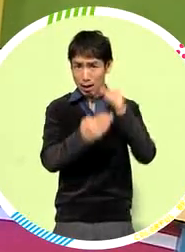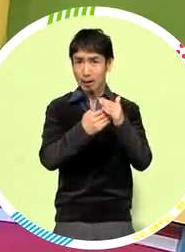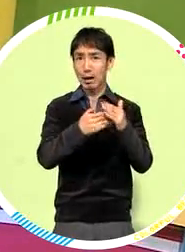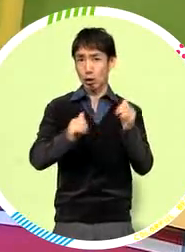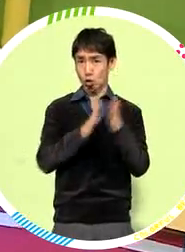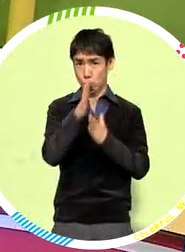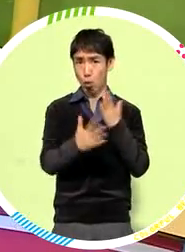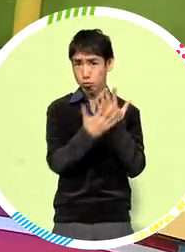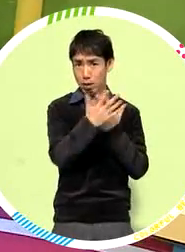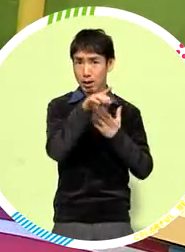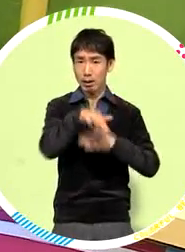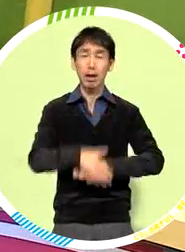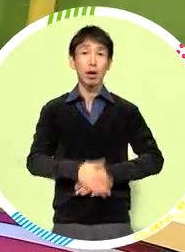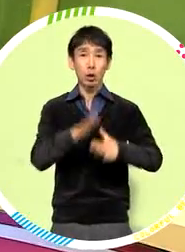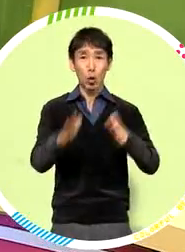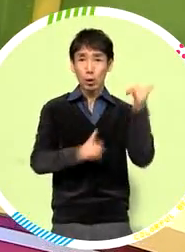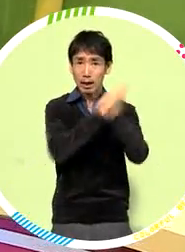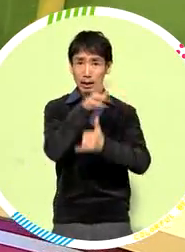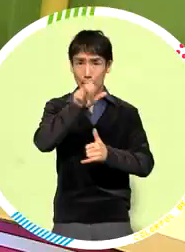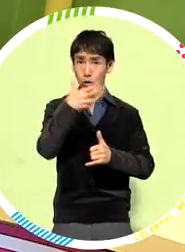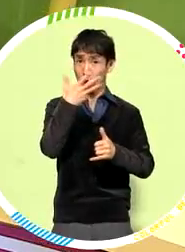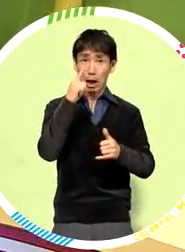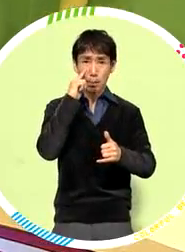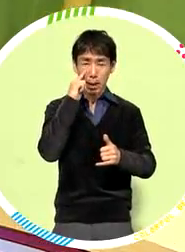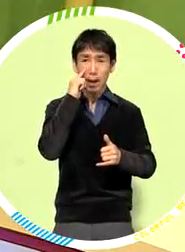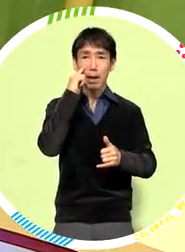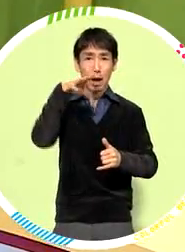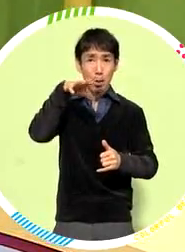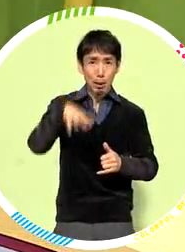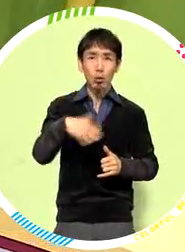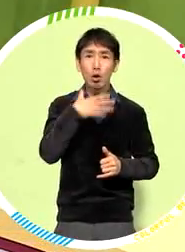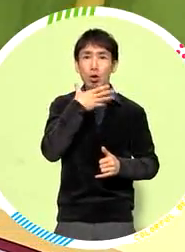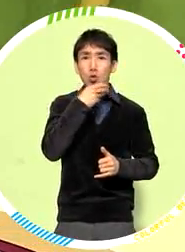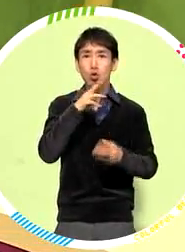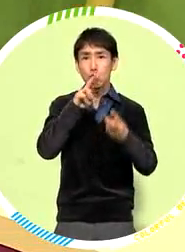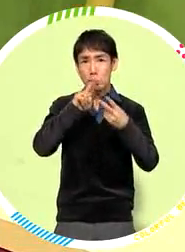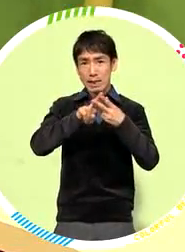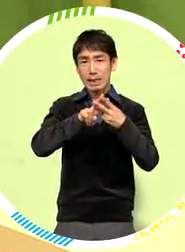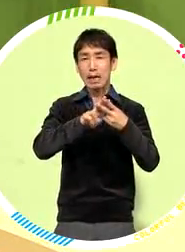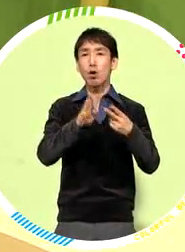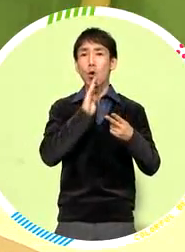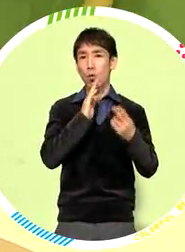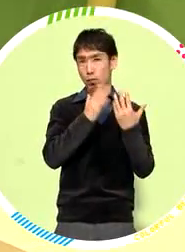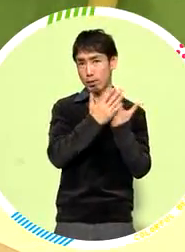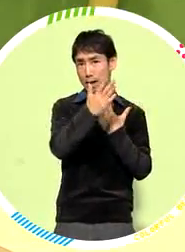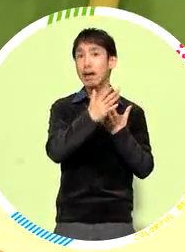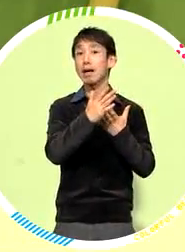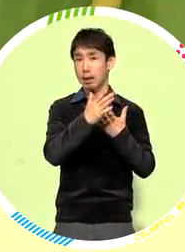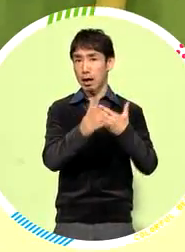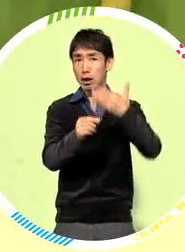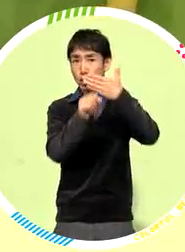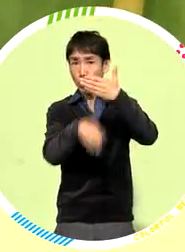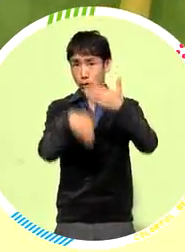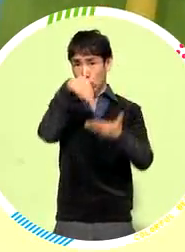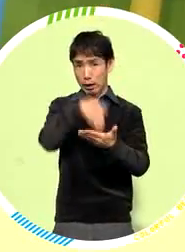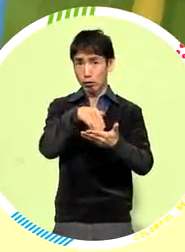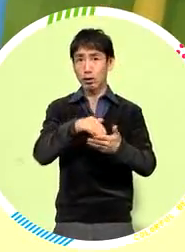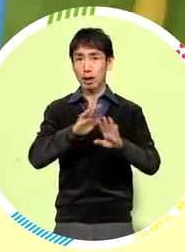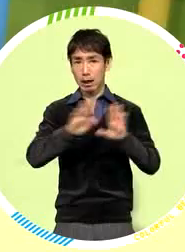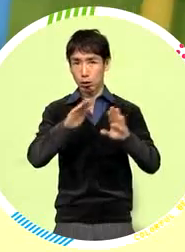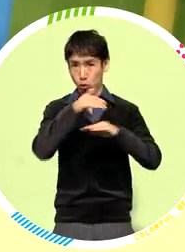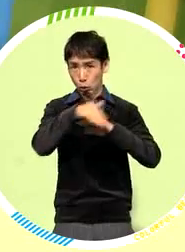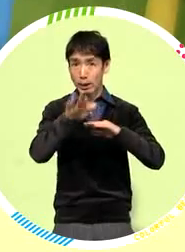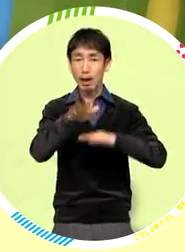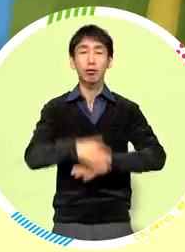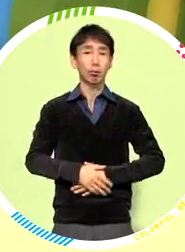で、第73回目となる今回なんですが、福井県で本大会が今年の9月下旬に開催される予定なんですが、な